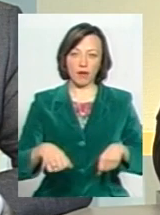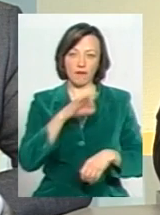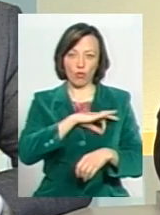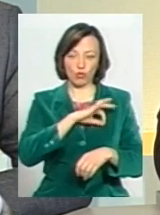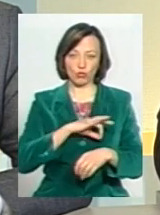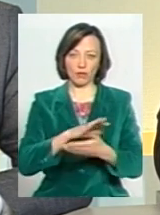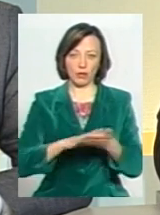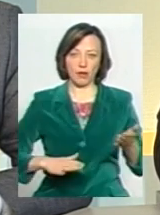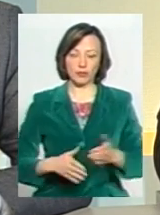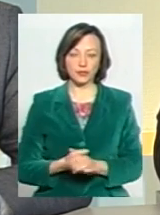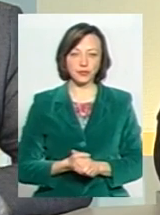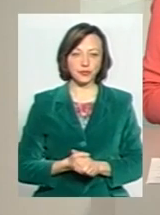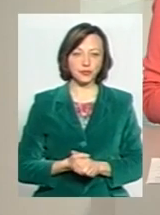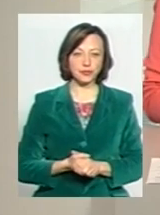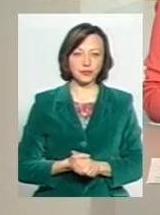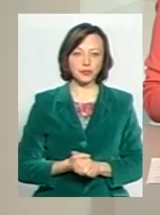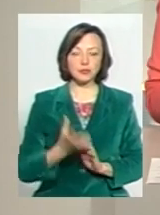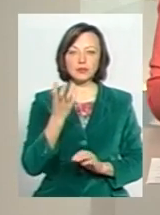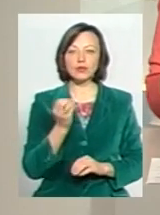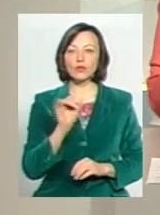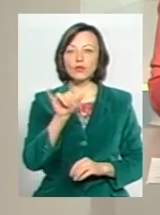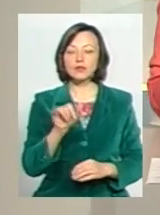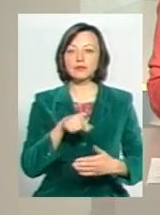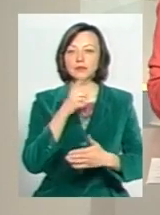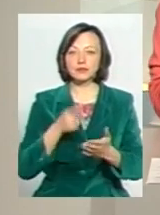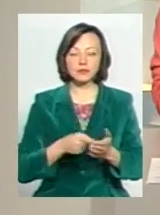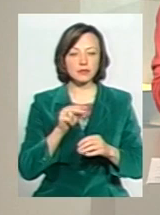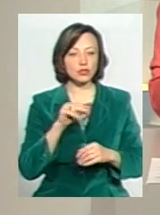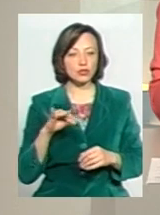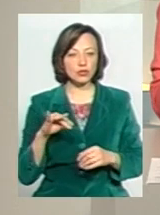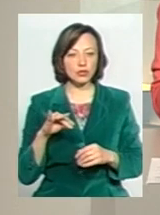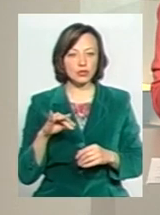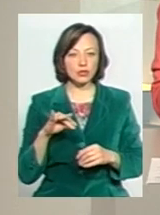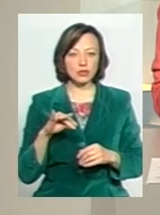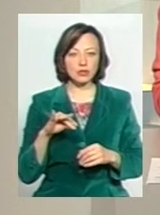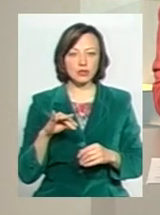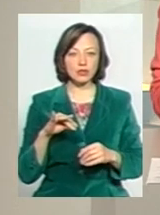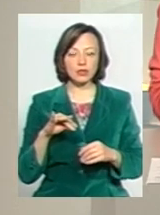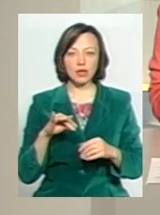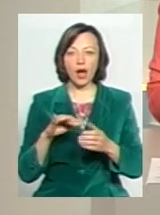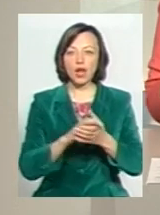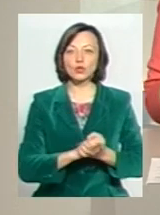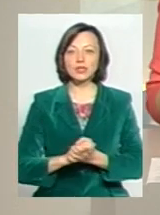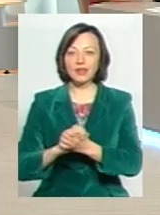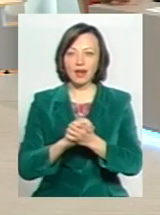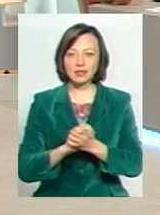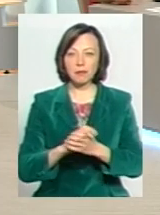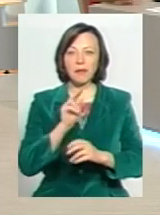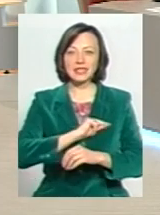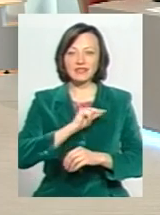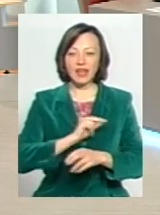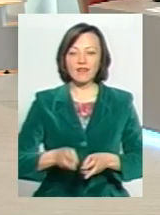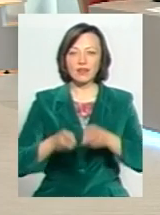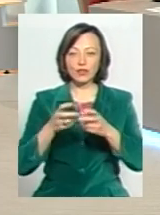експлуатувати ліфти. Дякую. Ще хотіла вас зазначити, чи на асоціації ліфтовиків це питання в інших